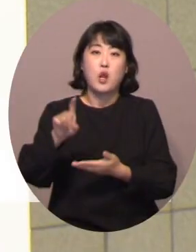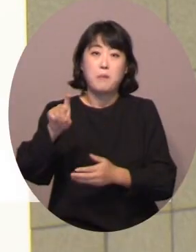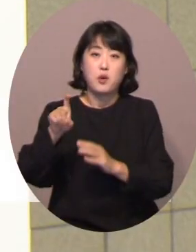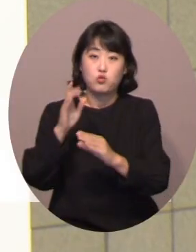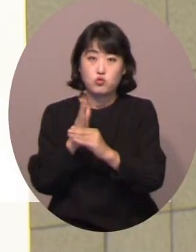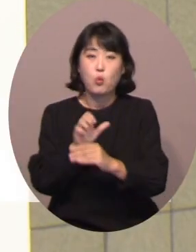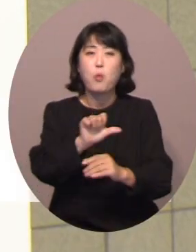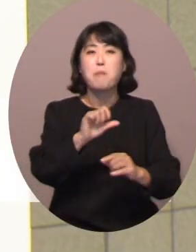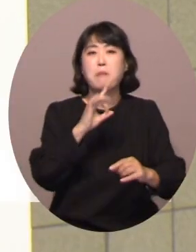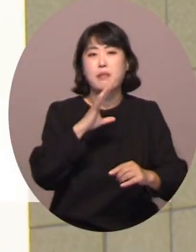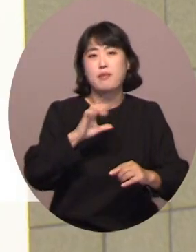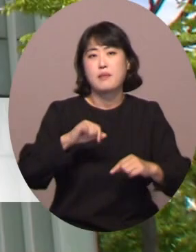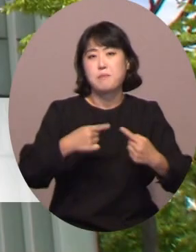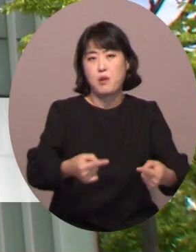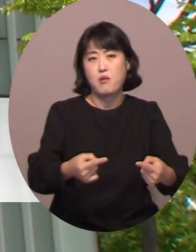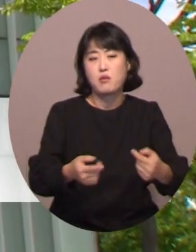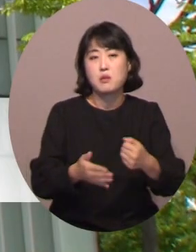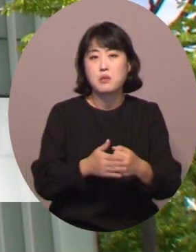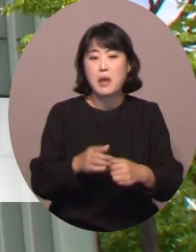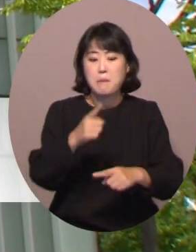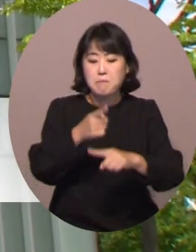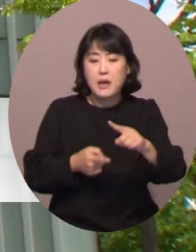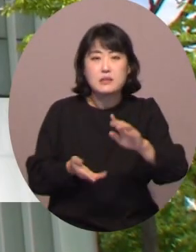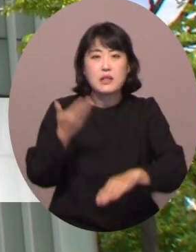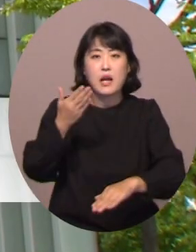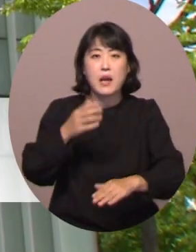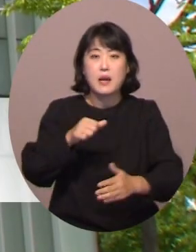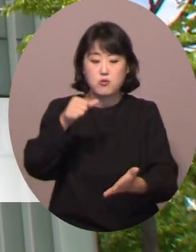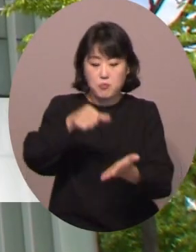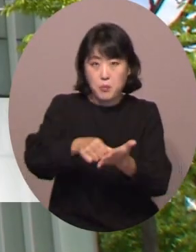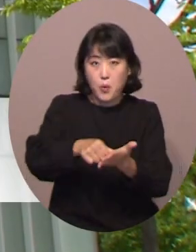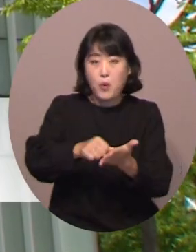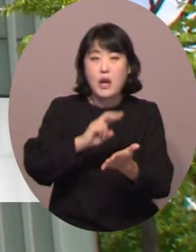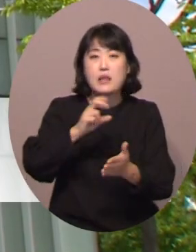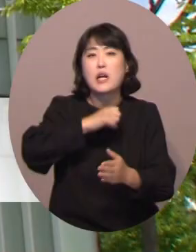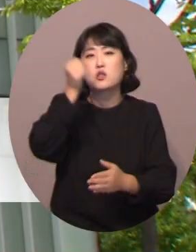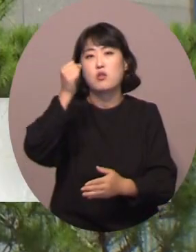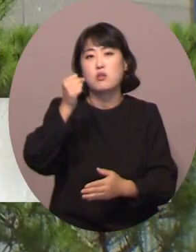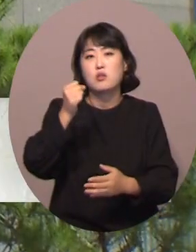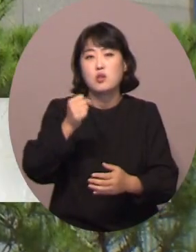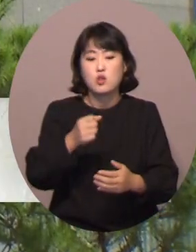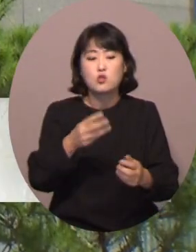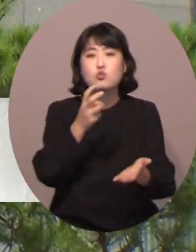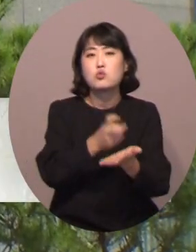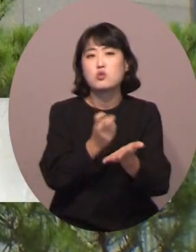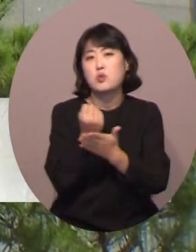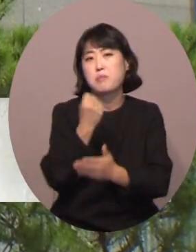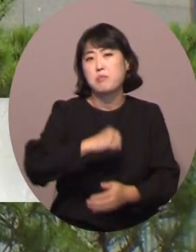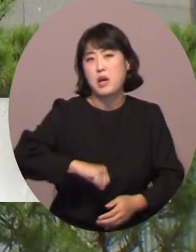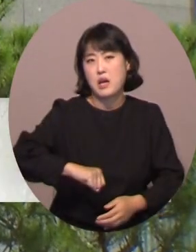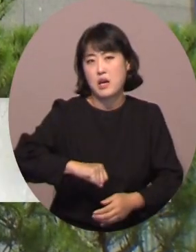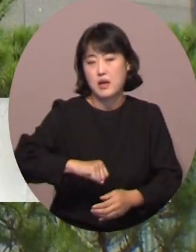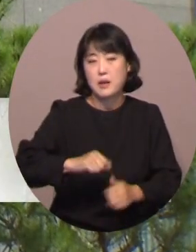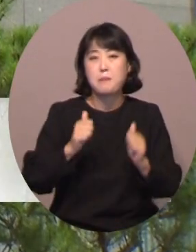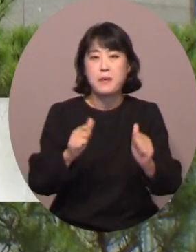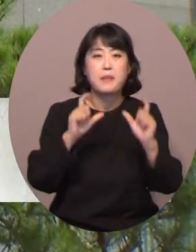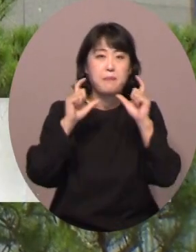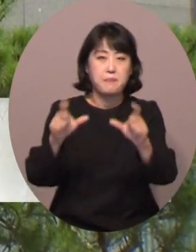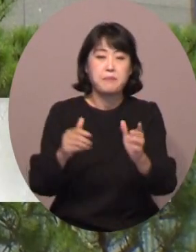참석해 과반수 출석에 과반수 득표를 해야 당선이 된다는 군의회 규칙을 어겼다고